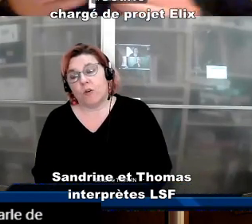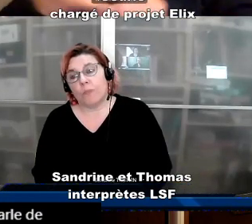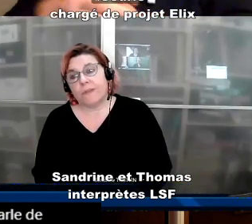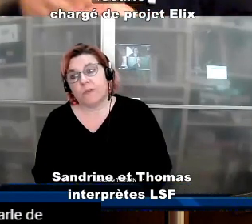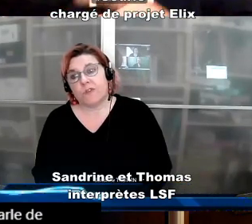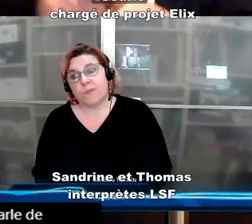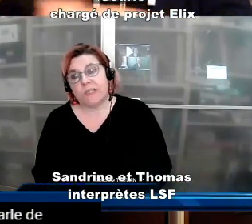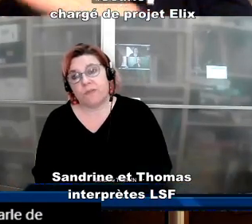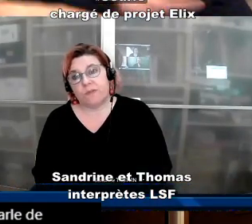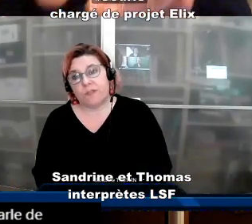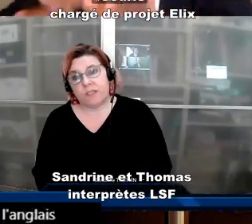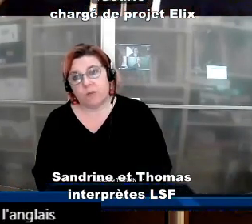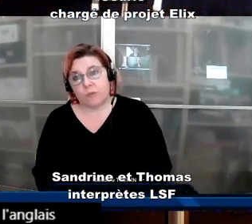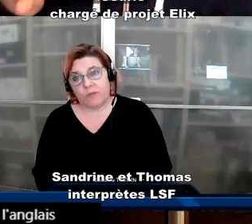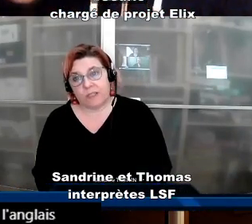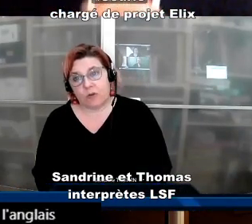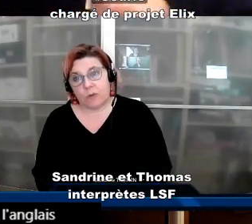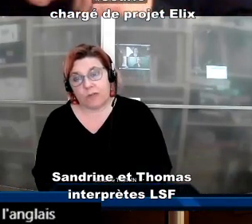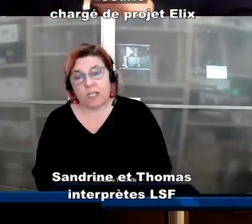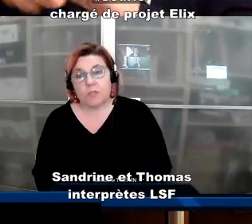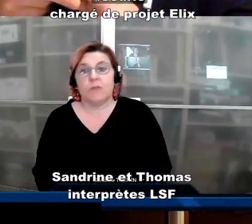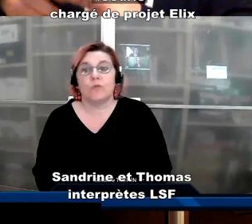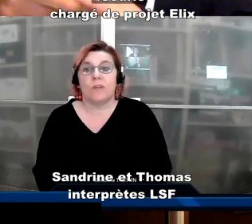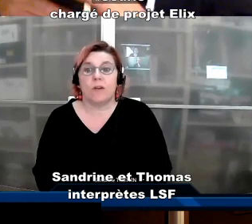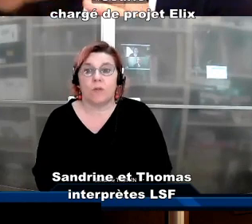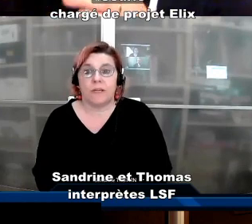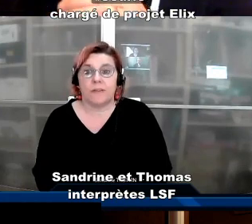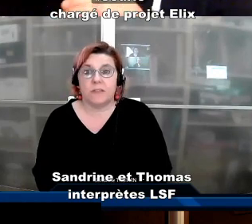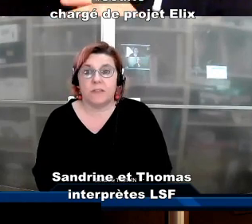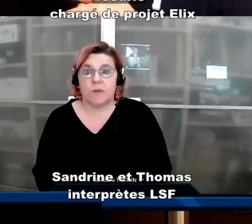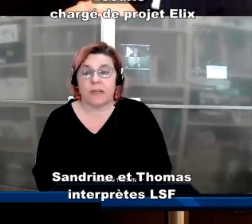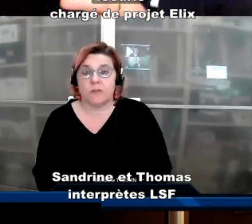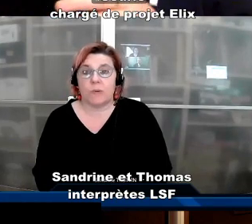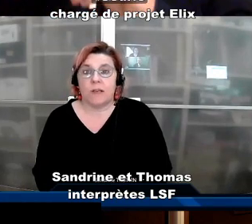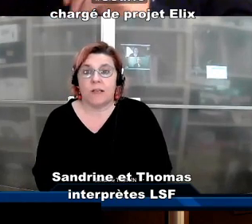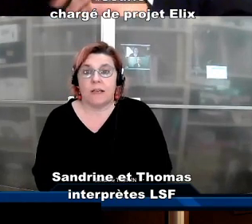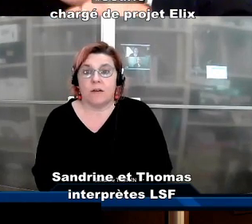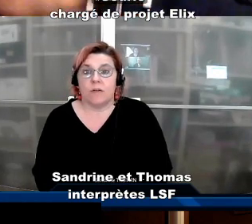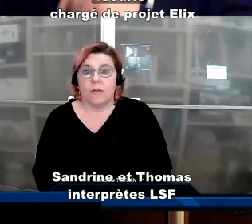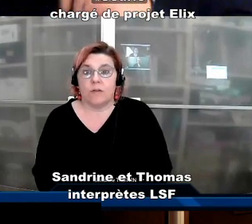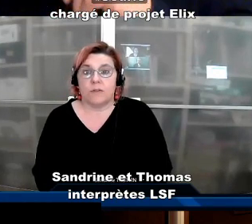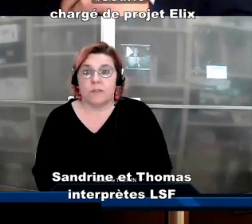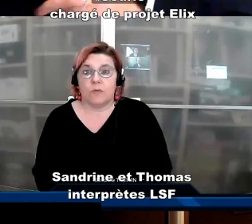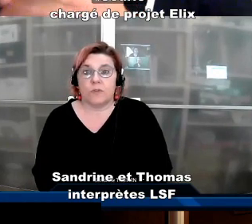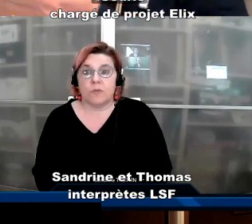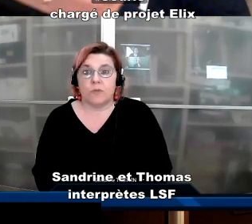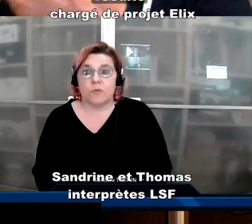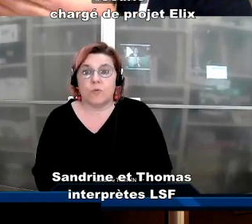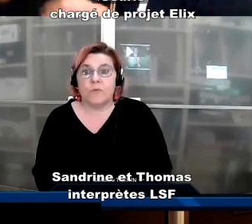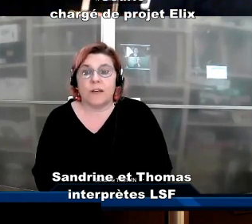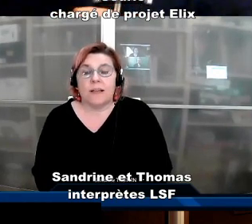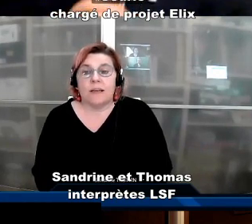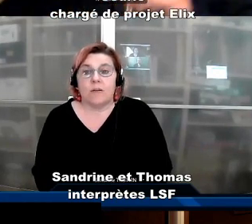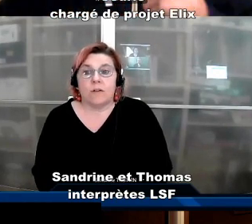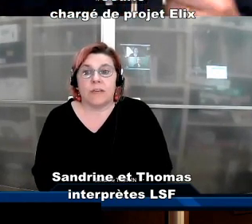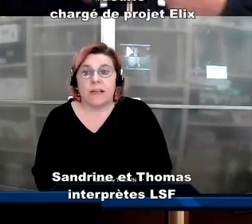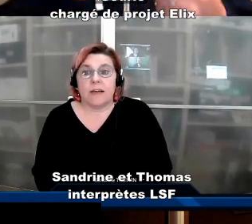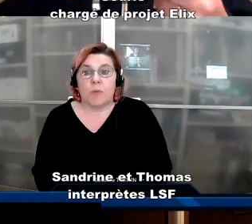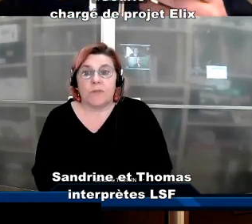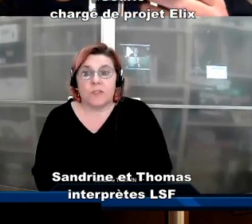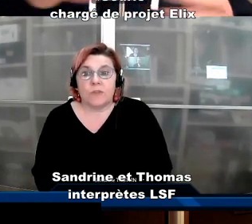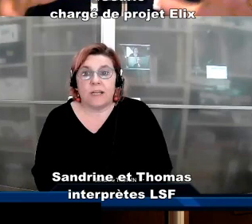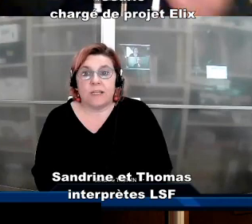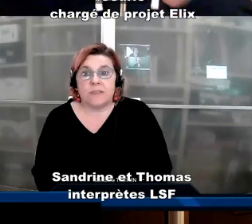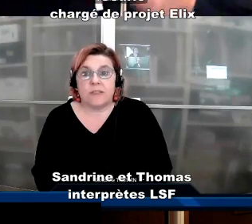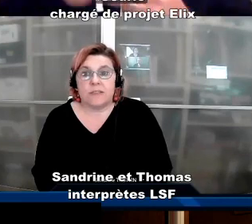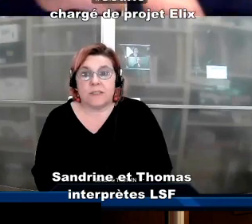parler de leurs compétences spécifiques pour faire des reportages. Ben, tout à l'heure, on l'a dit, mais par exemple, si on trouve